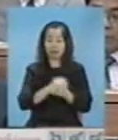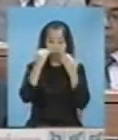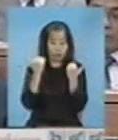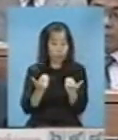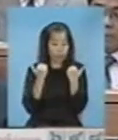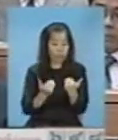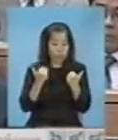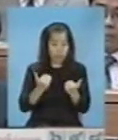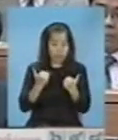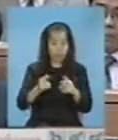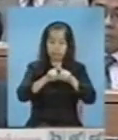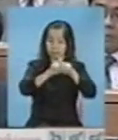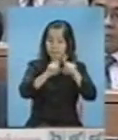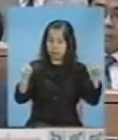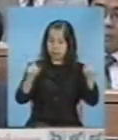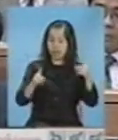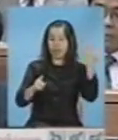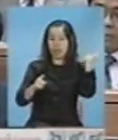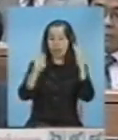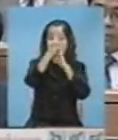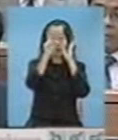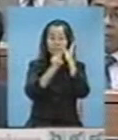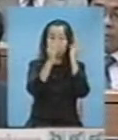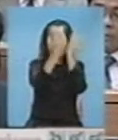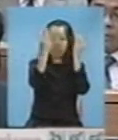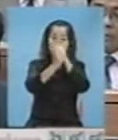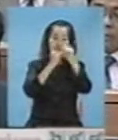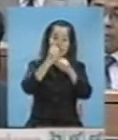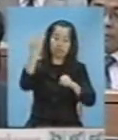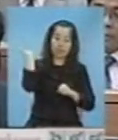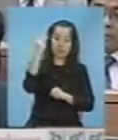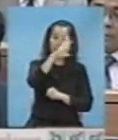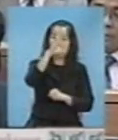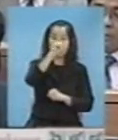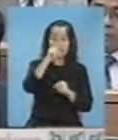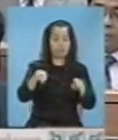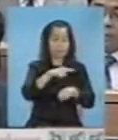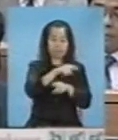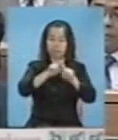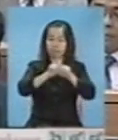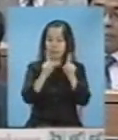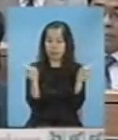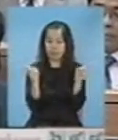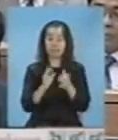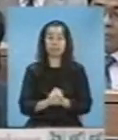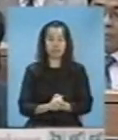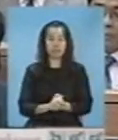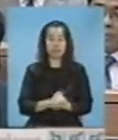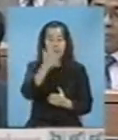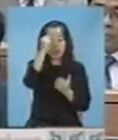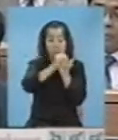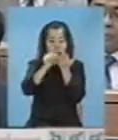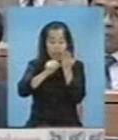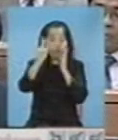จุบันต่างกับสถานการณ์แก้รัฐธรรมนูญเมื่อปี2540ครับการร่างรัฐธรรมนูญ